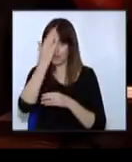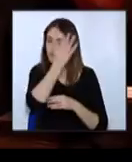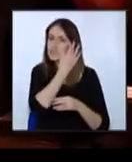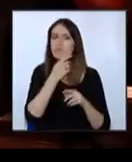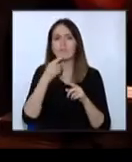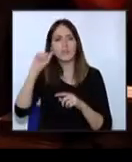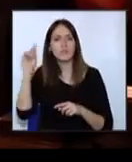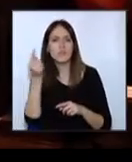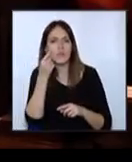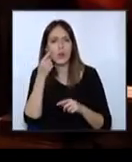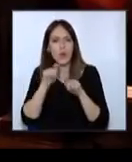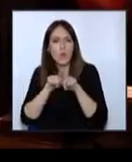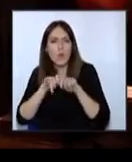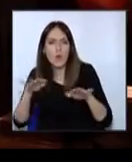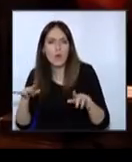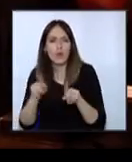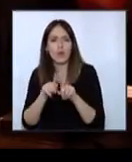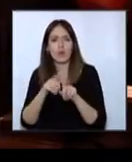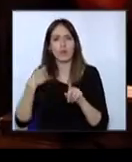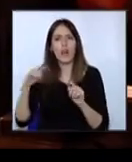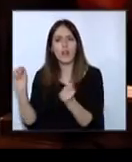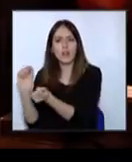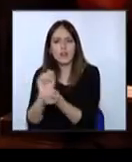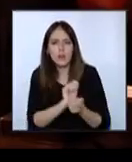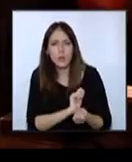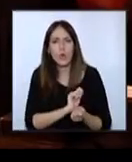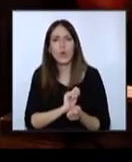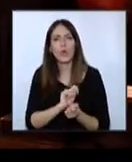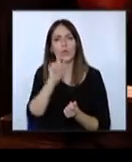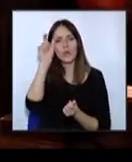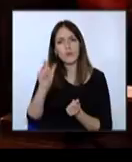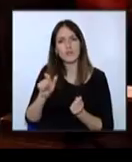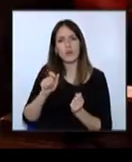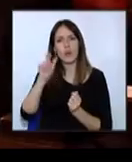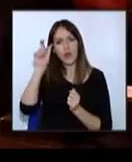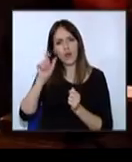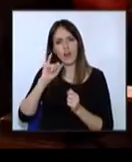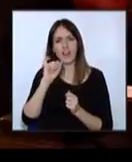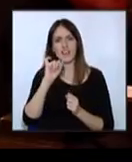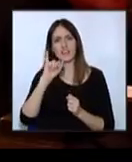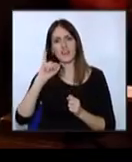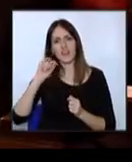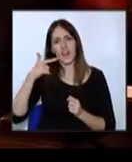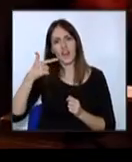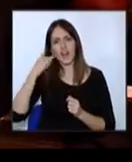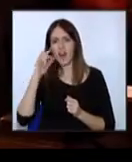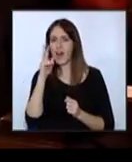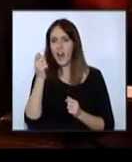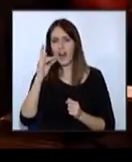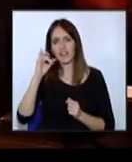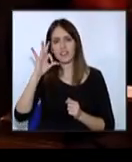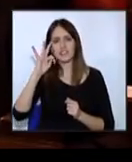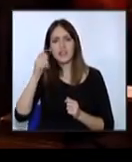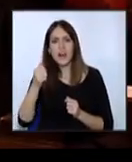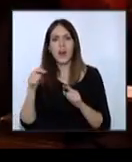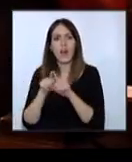havien detingut amb un possible jihadista, a més que se'l va agafar amb uns planells i que no sé si volien fer algun